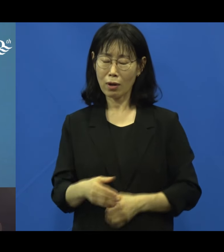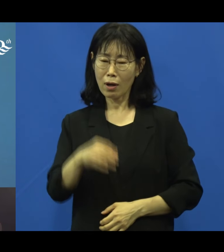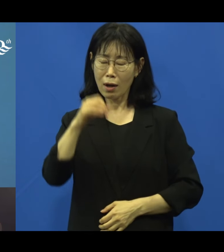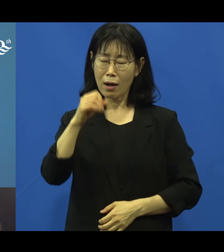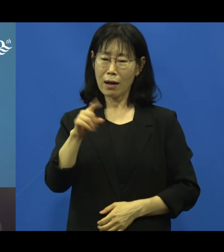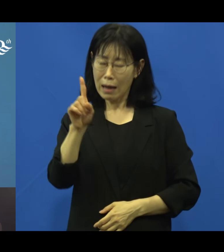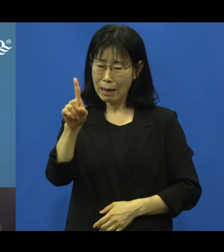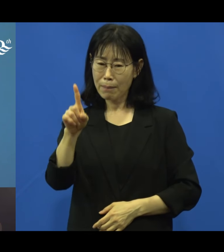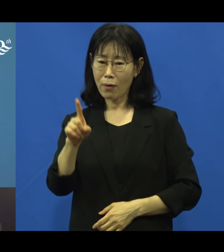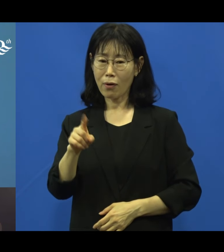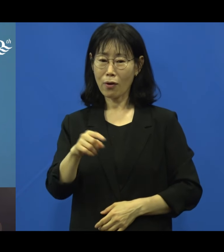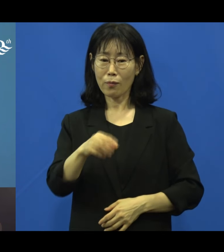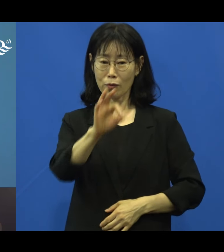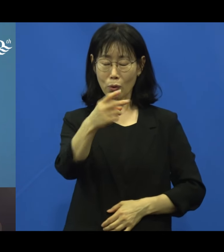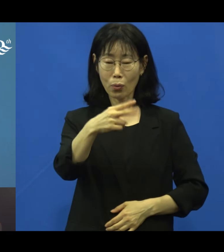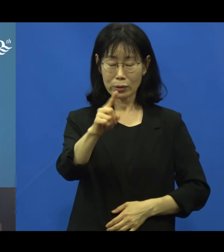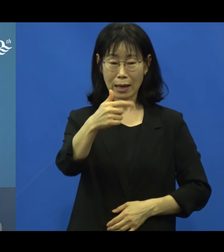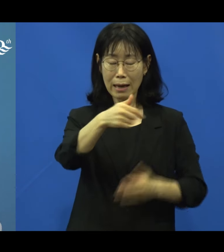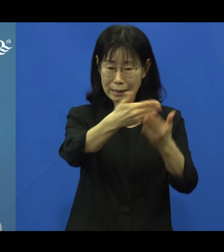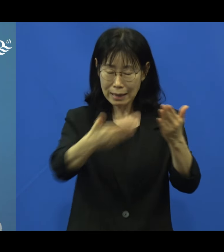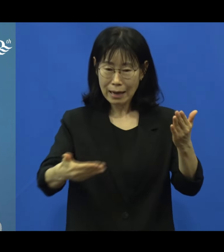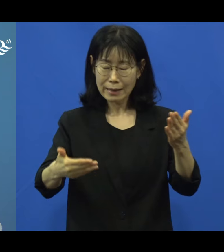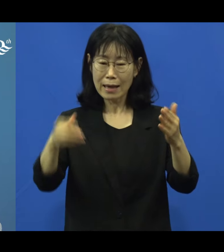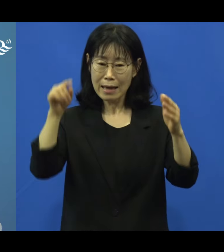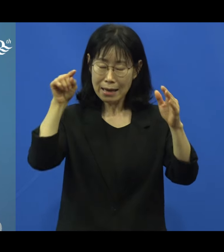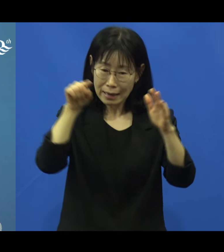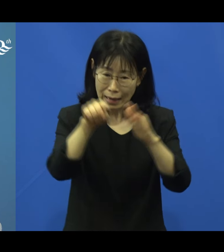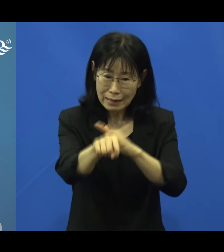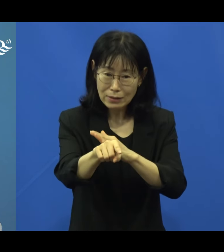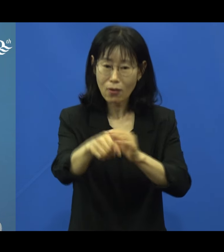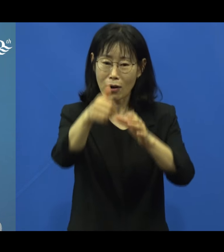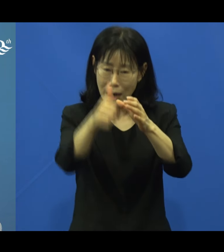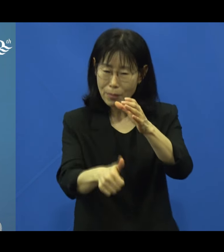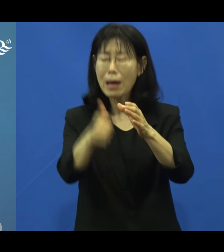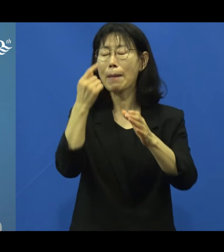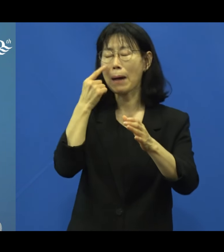그 요단강에 7번 들어가는 게 뭐가 그렇게 힘들다고.